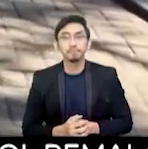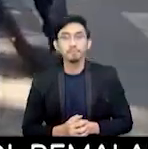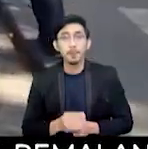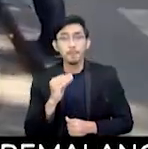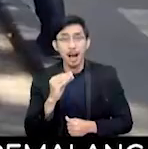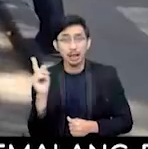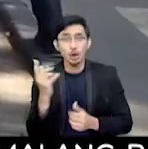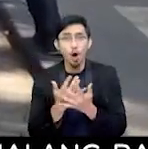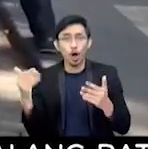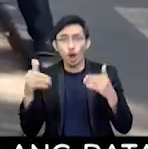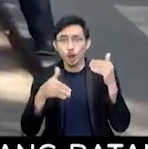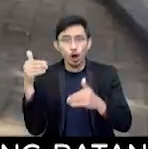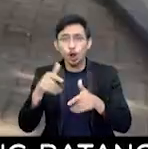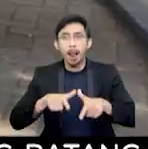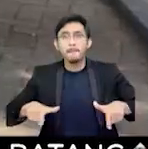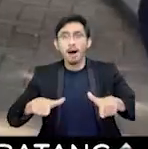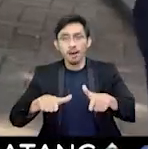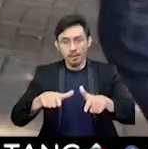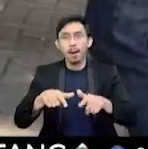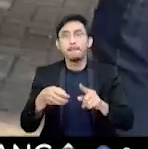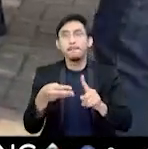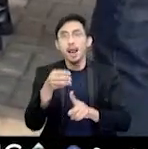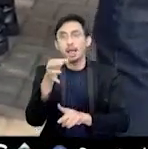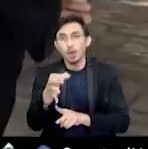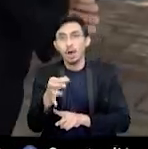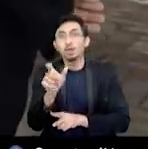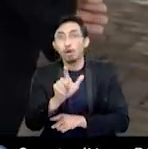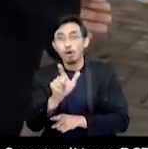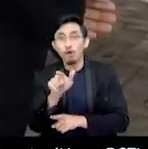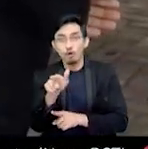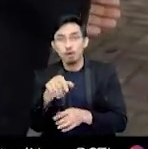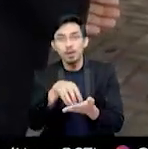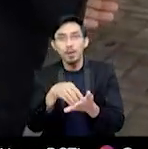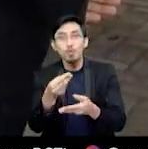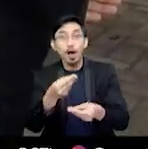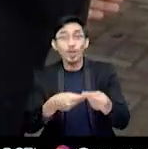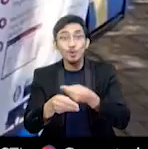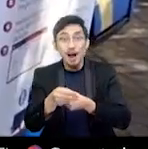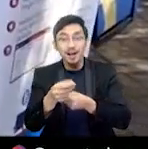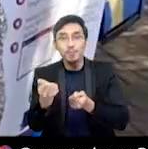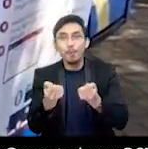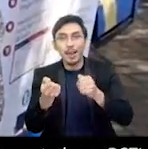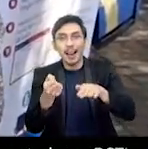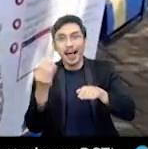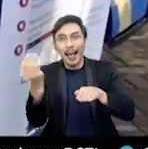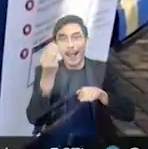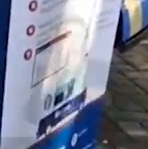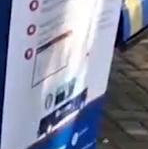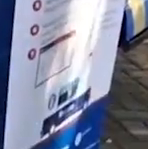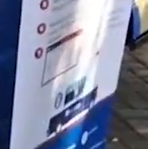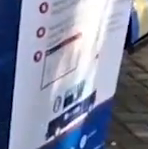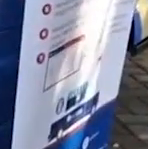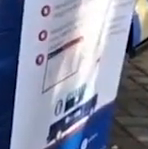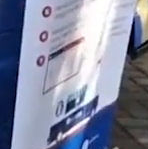Sejak pagi warga berdatangan di halaman Balai Kota Solo sebagai lokasi awal penukaran uang baru mobil kas keliling bank Bi